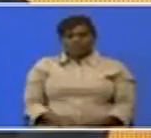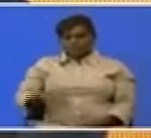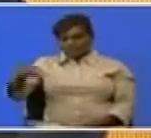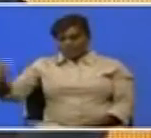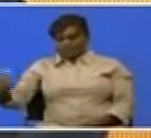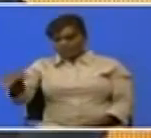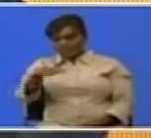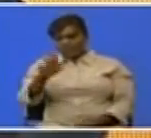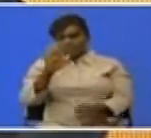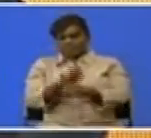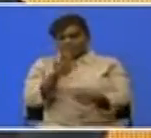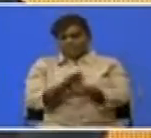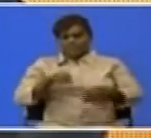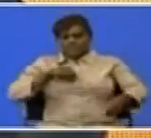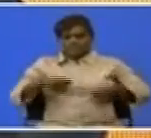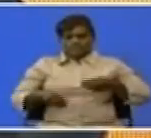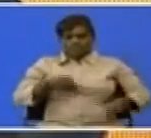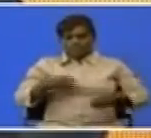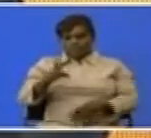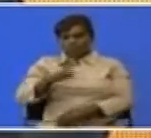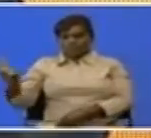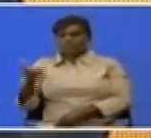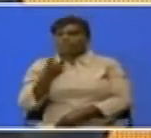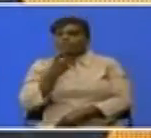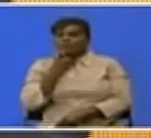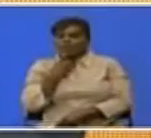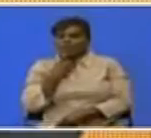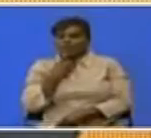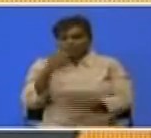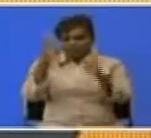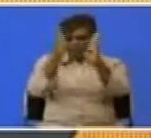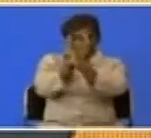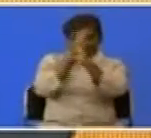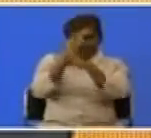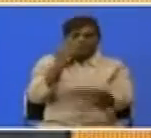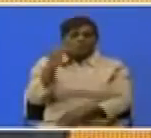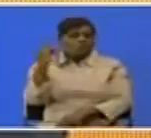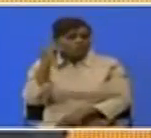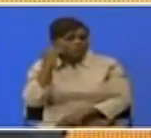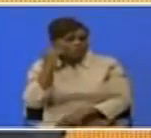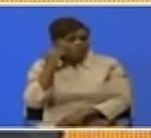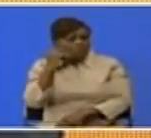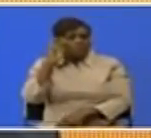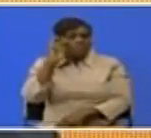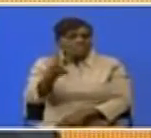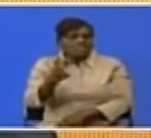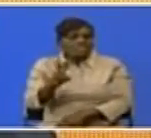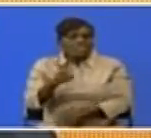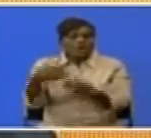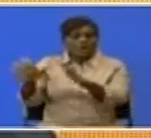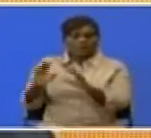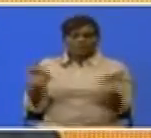Kwingineko ni kwamba wengi walemavu katika kaunti ya West Pokot huishilia kufichwa majumbani na hawajawahi kuonekana hadharani.